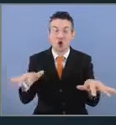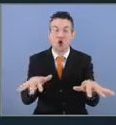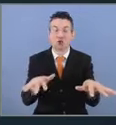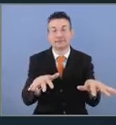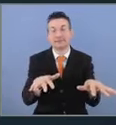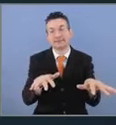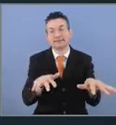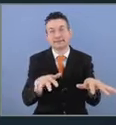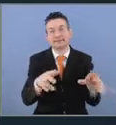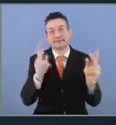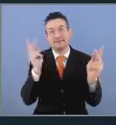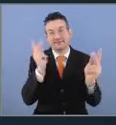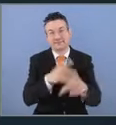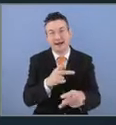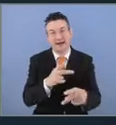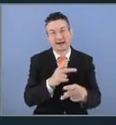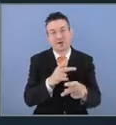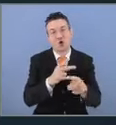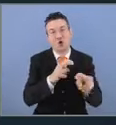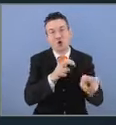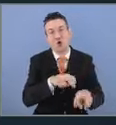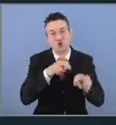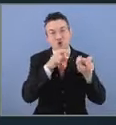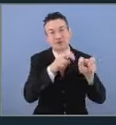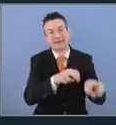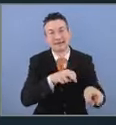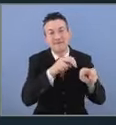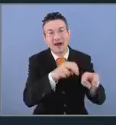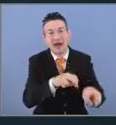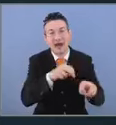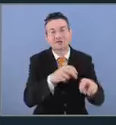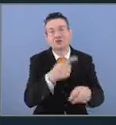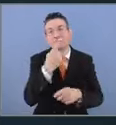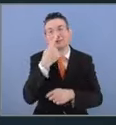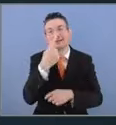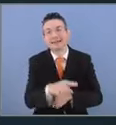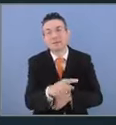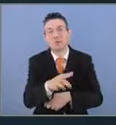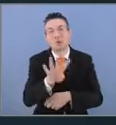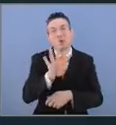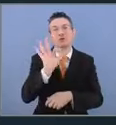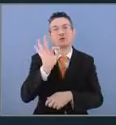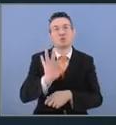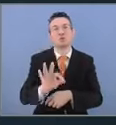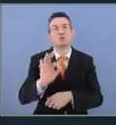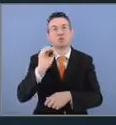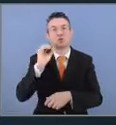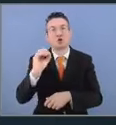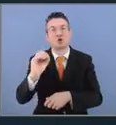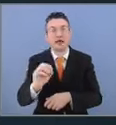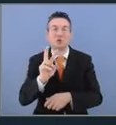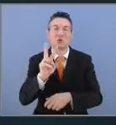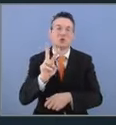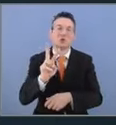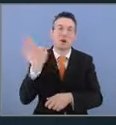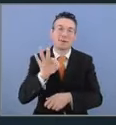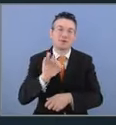effettivamente coltivati con un'agricoltura 4.0. Però